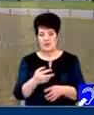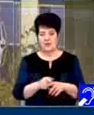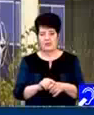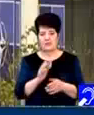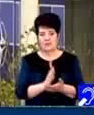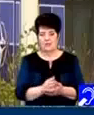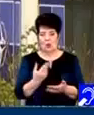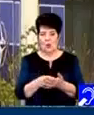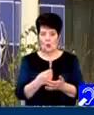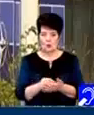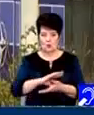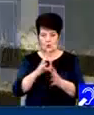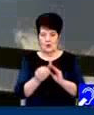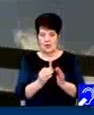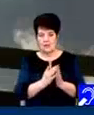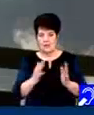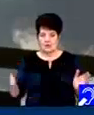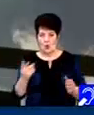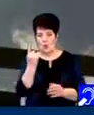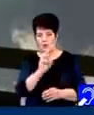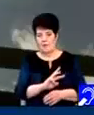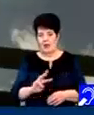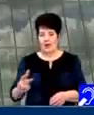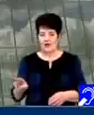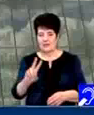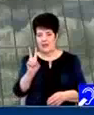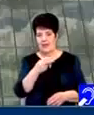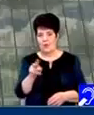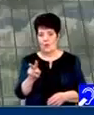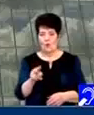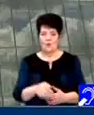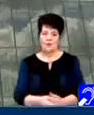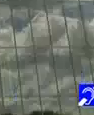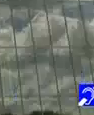2010, iar costurile totale depășesc 1 miliard de euro.